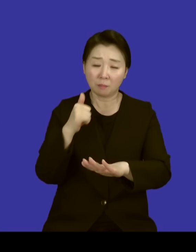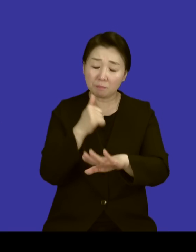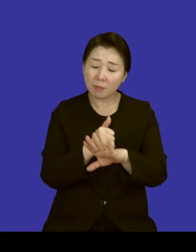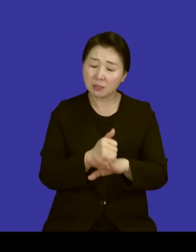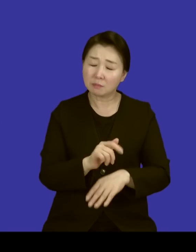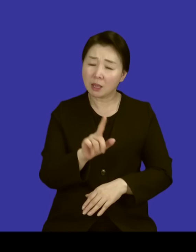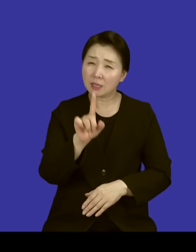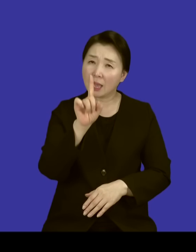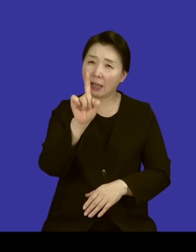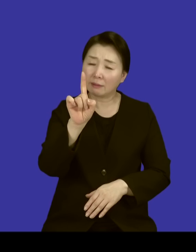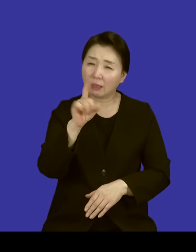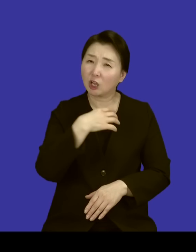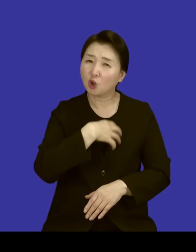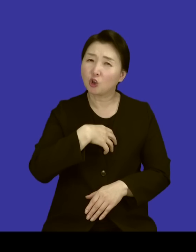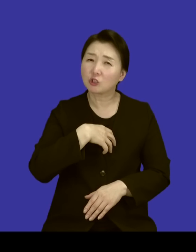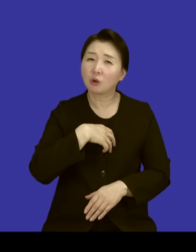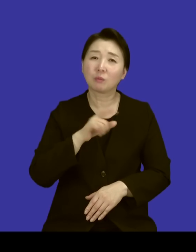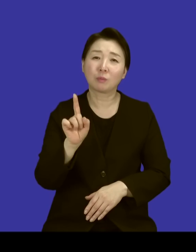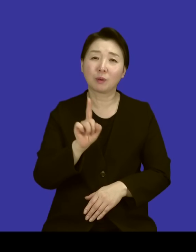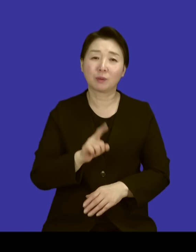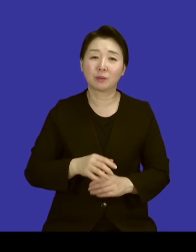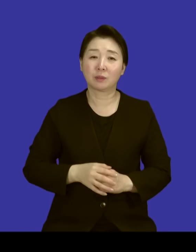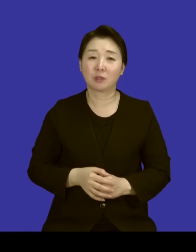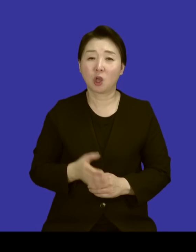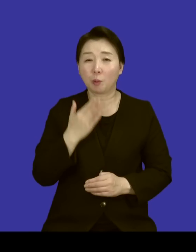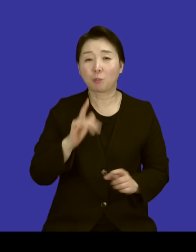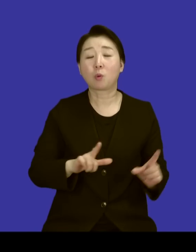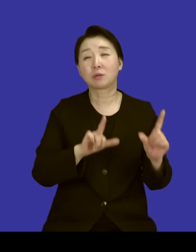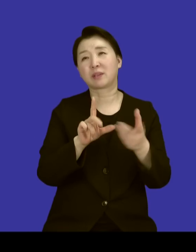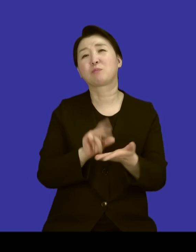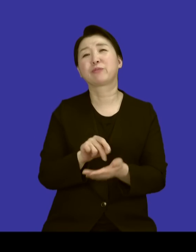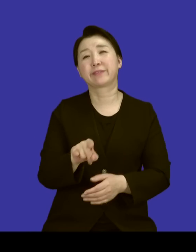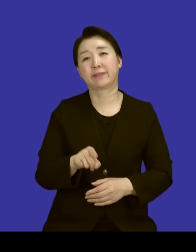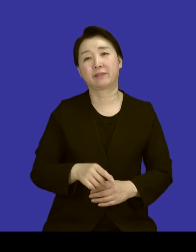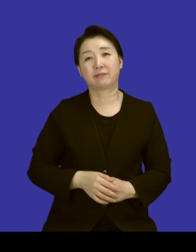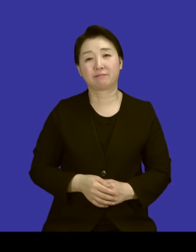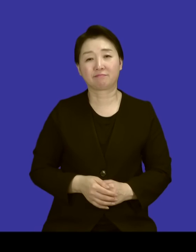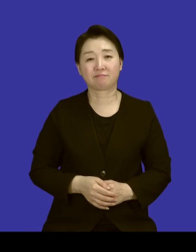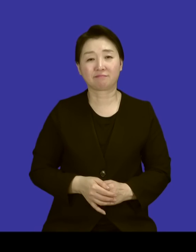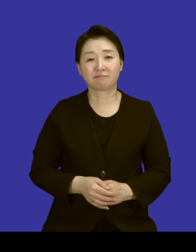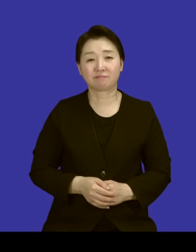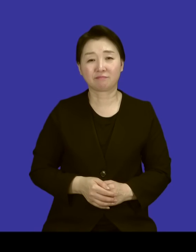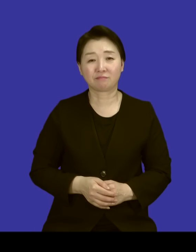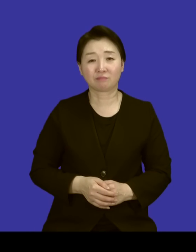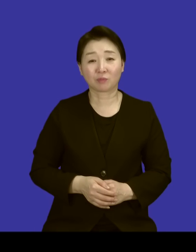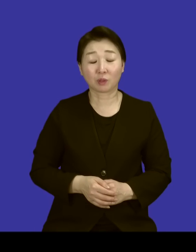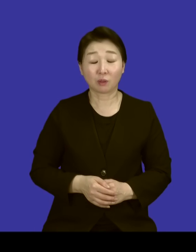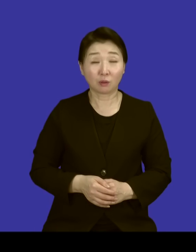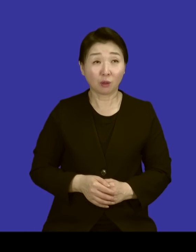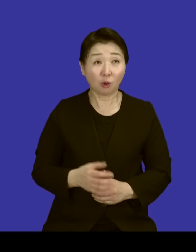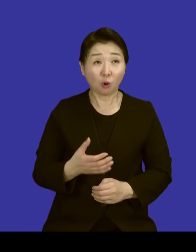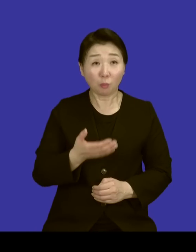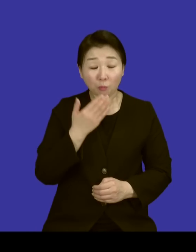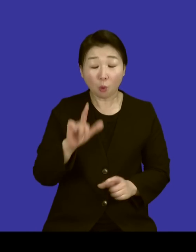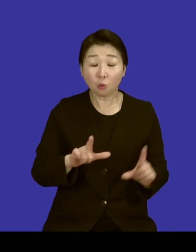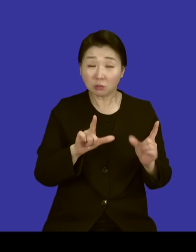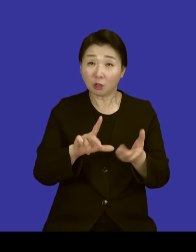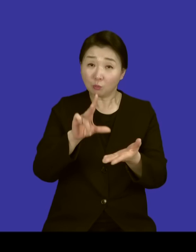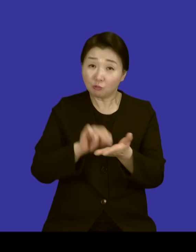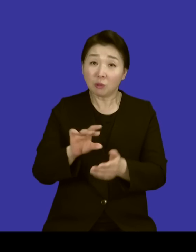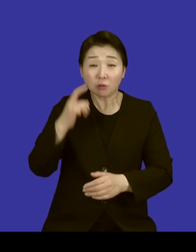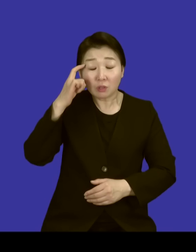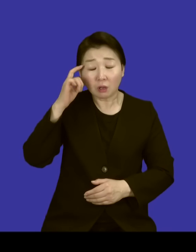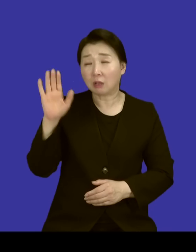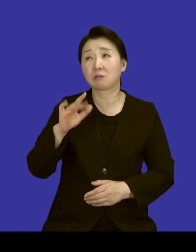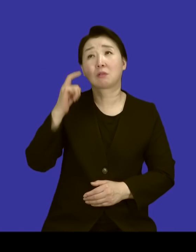딱 끝까지 버티고 있는 걱정이 하나 있더라고요. 뭐예요? 먹고 사는 문제. 네. 아, 당연히 그거부터 생각해야 되는 거 아니에요? 아니요, 생각